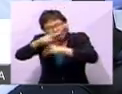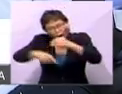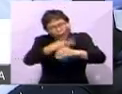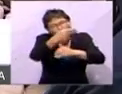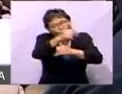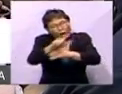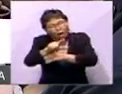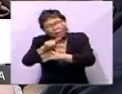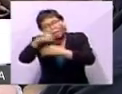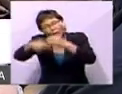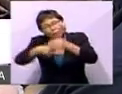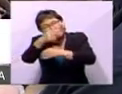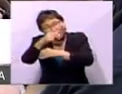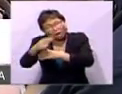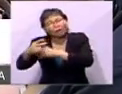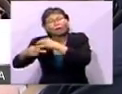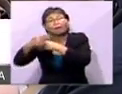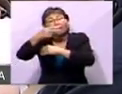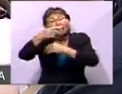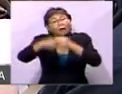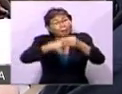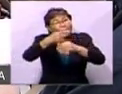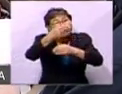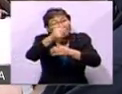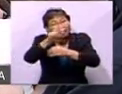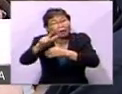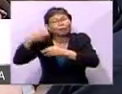hal-hal warisan negeri.